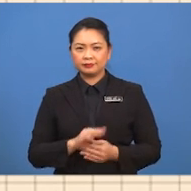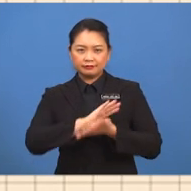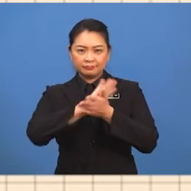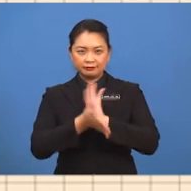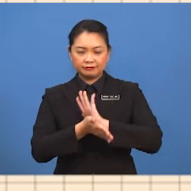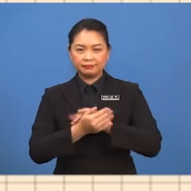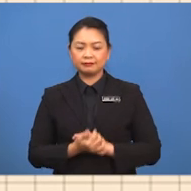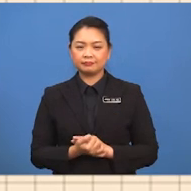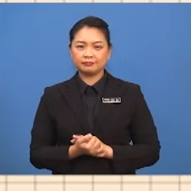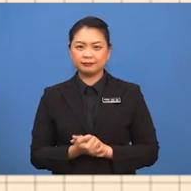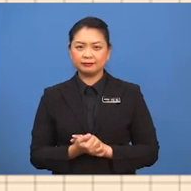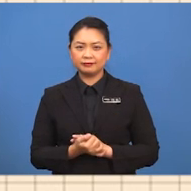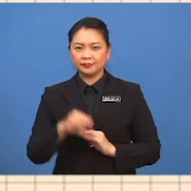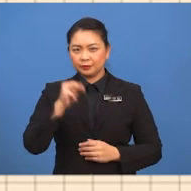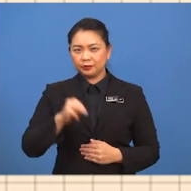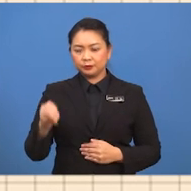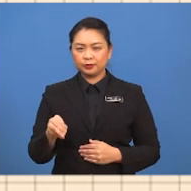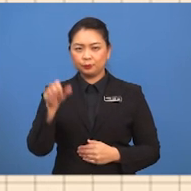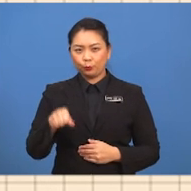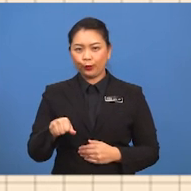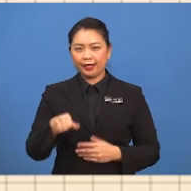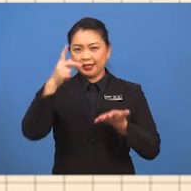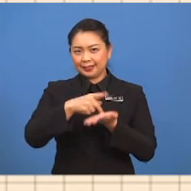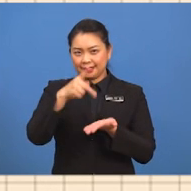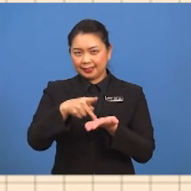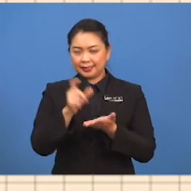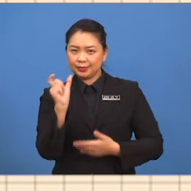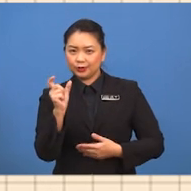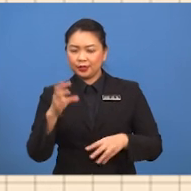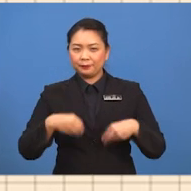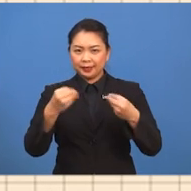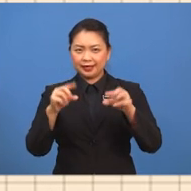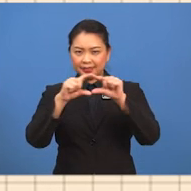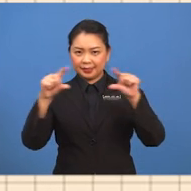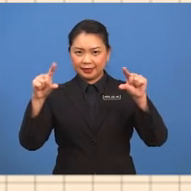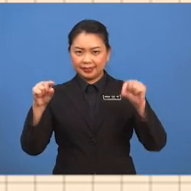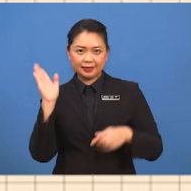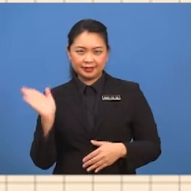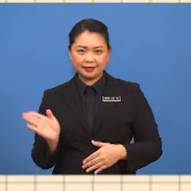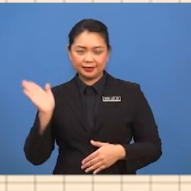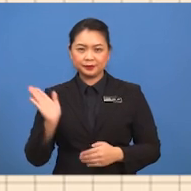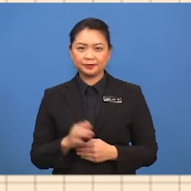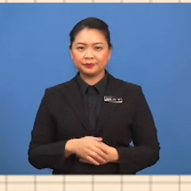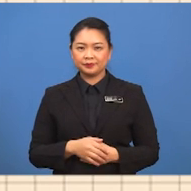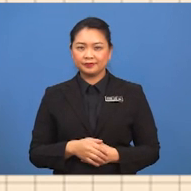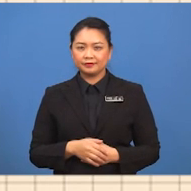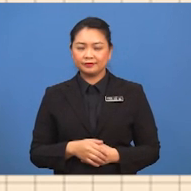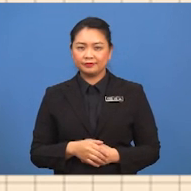Jadi, murid-murid boleh mengira julat bagi data tersebut, iaitu